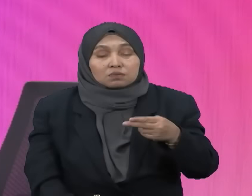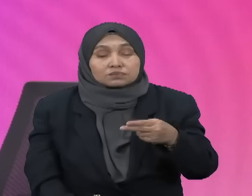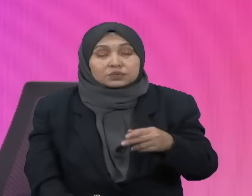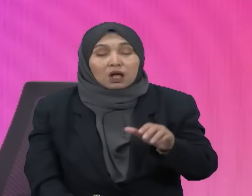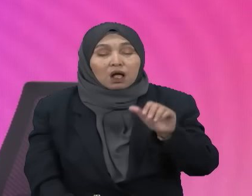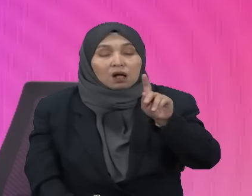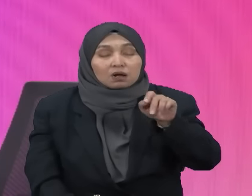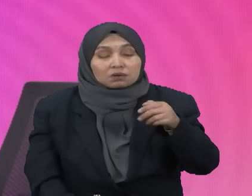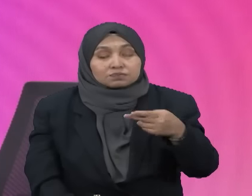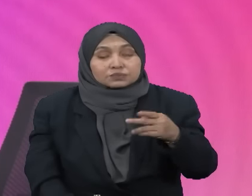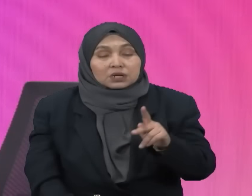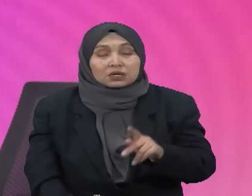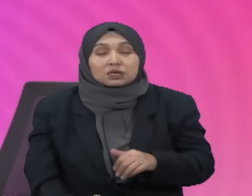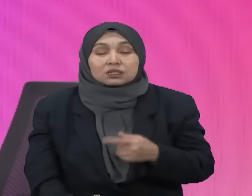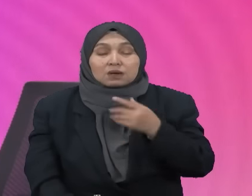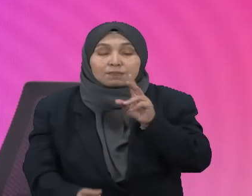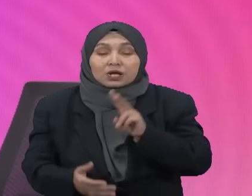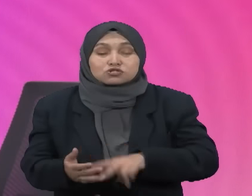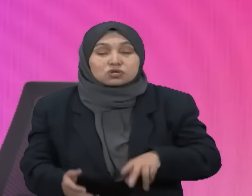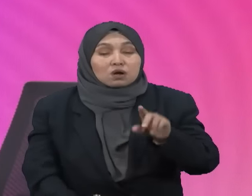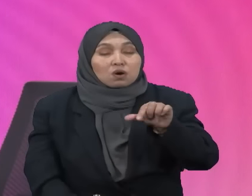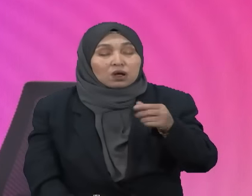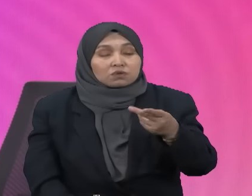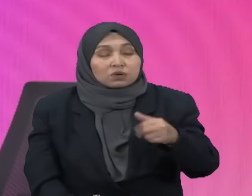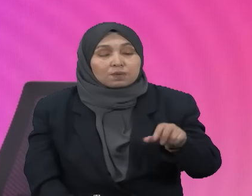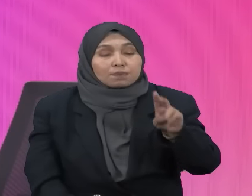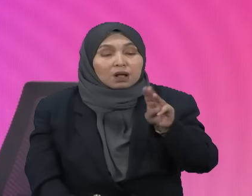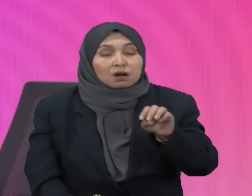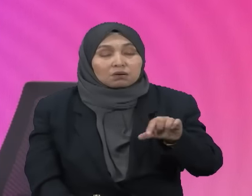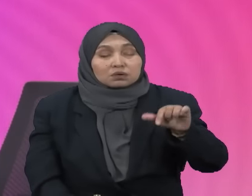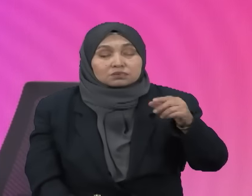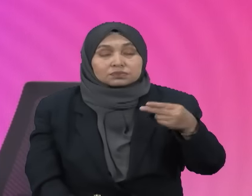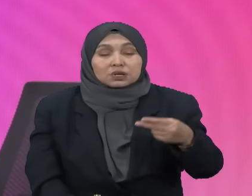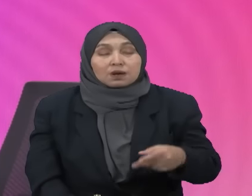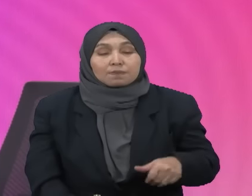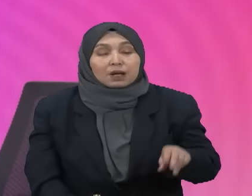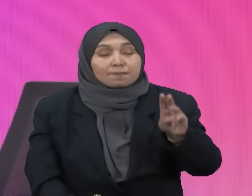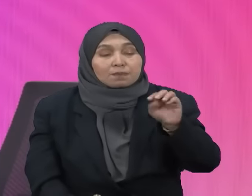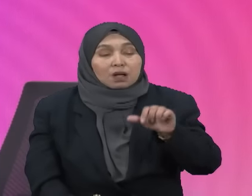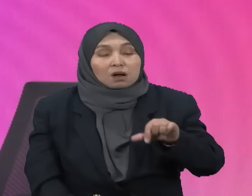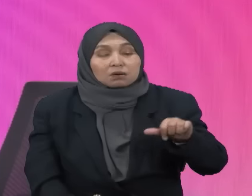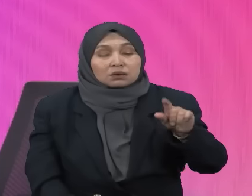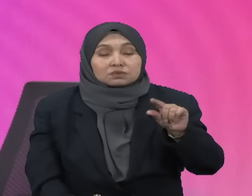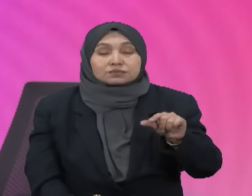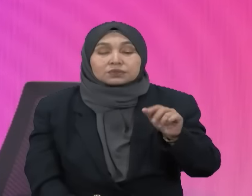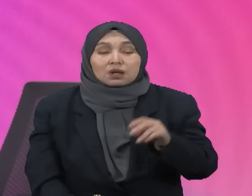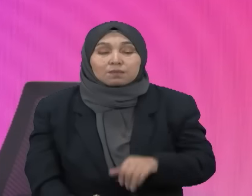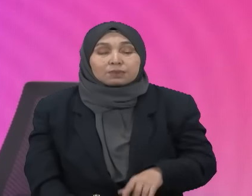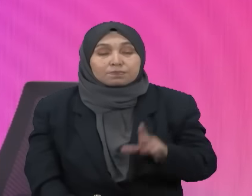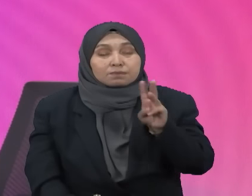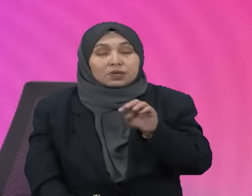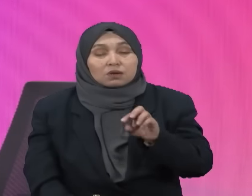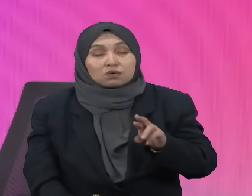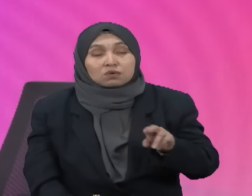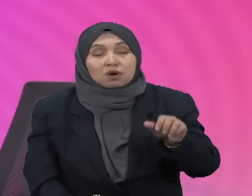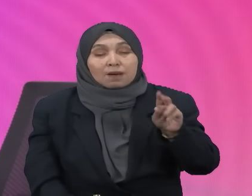saja. Macam kita baca ghairil magh, kan magh. Okay, kemudian. Kemudian, min